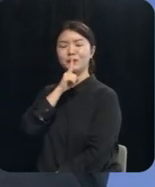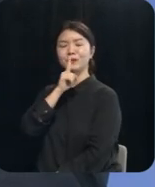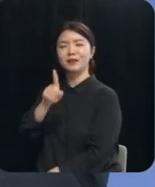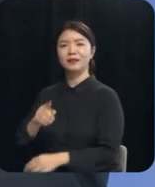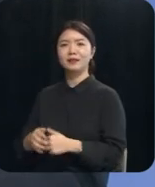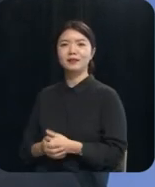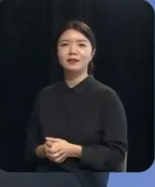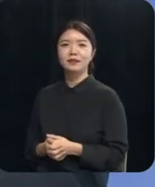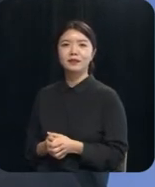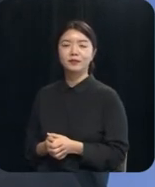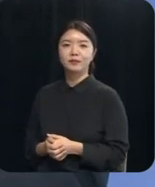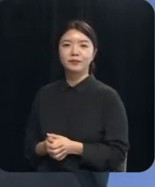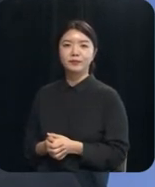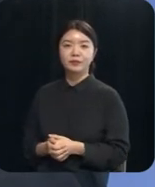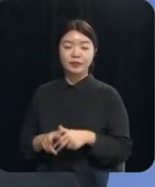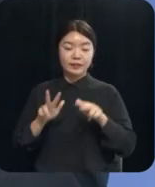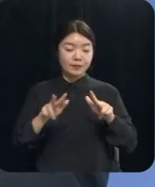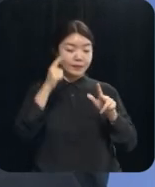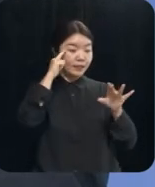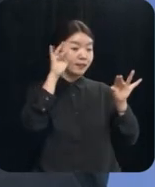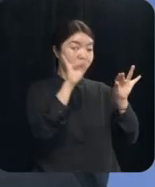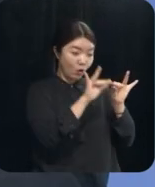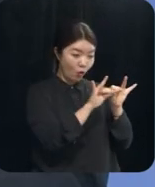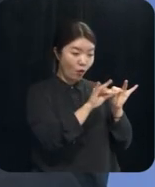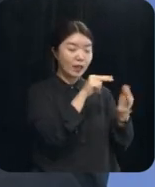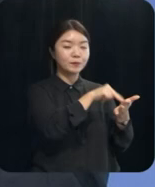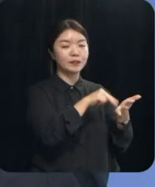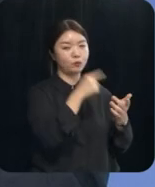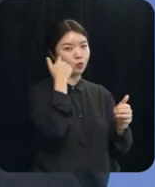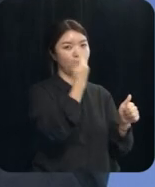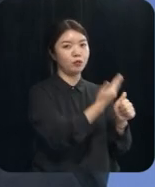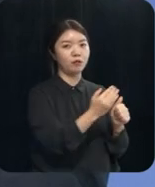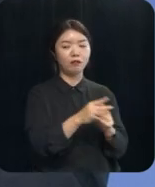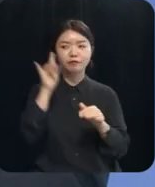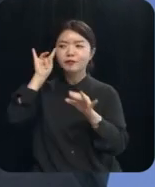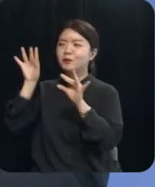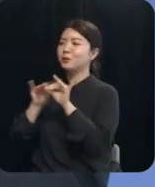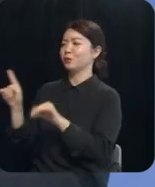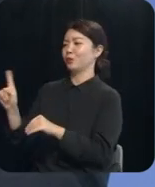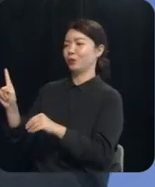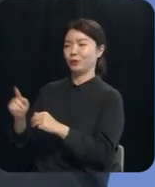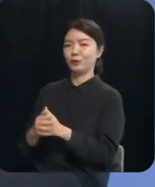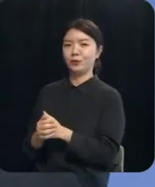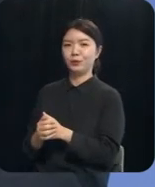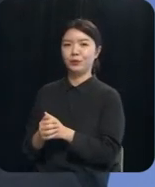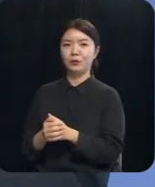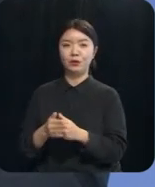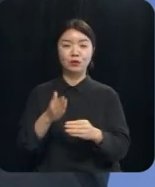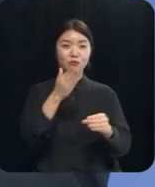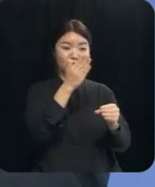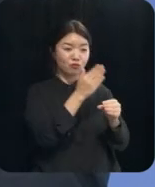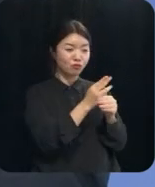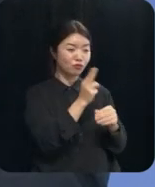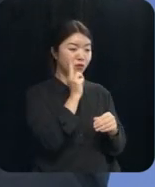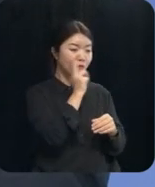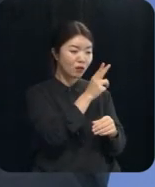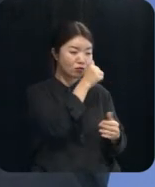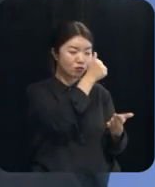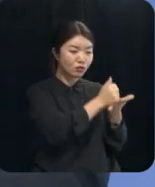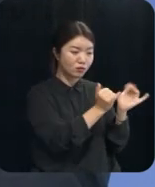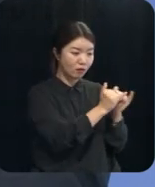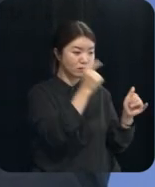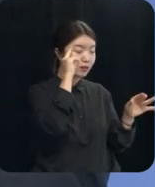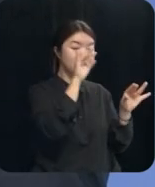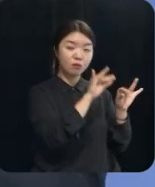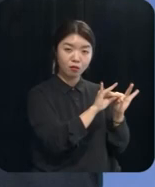말씀입니까? 현재 찬성하느냐 하는 그런 입장을 물어보고 있지 않습니까? 뭘 찬성을 해요 제가? 중대범죄자가 정치하는 부분들이